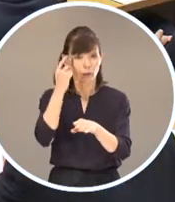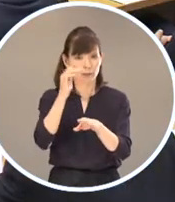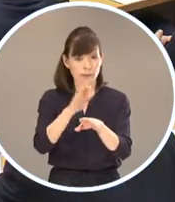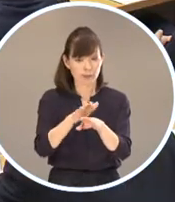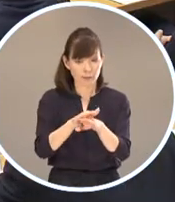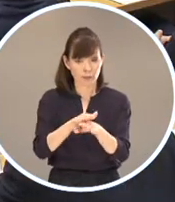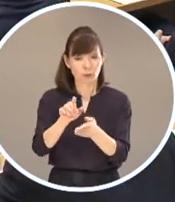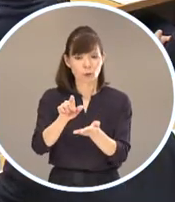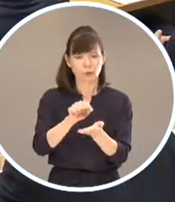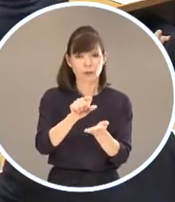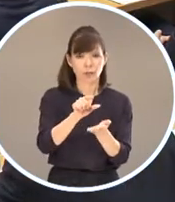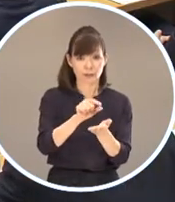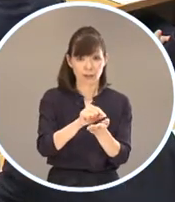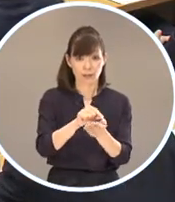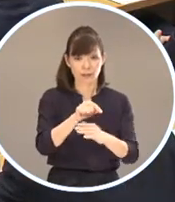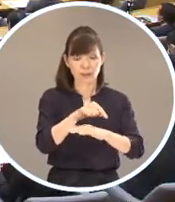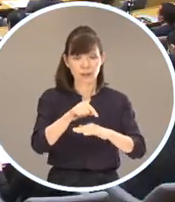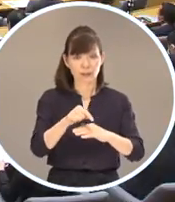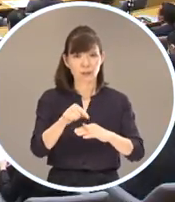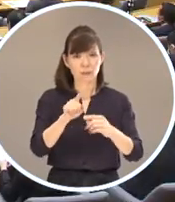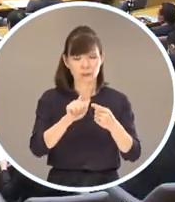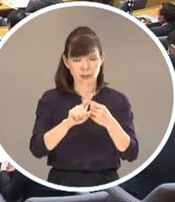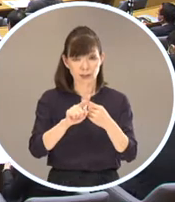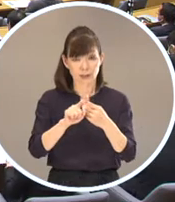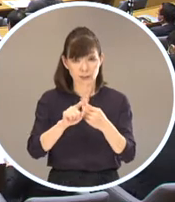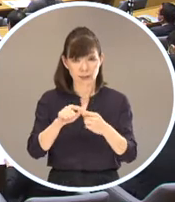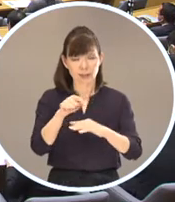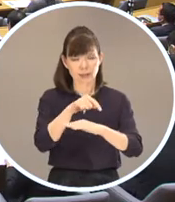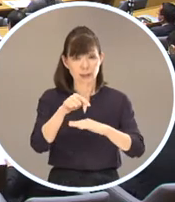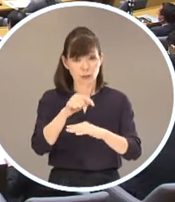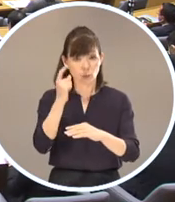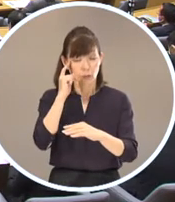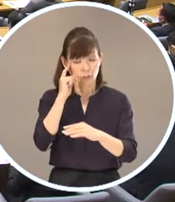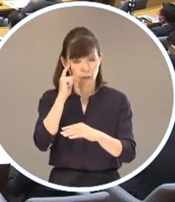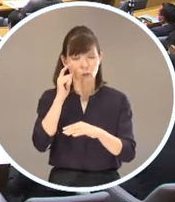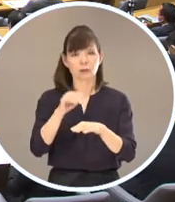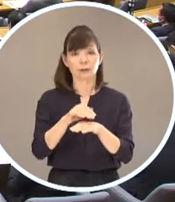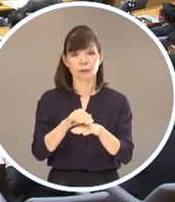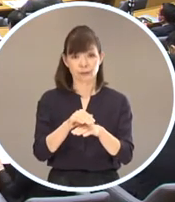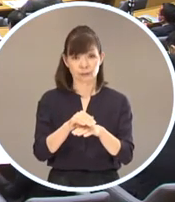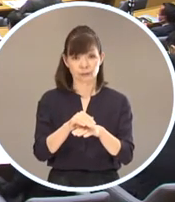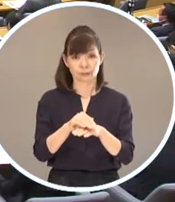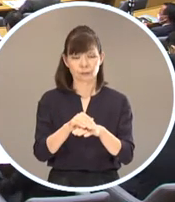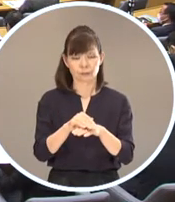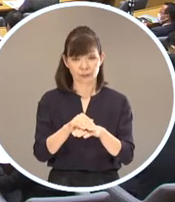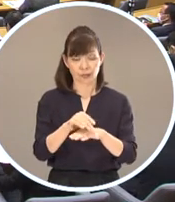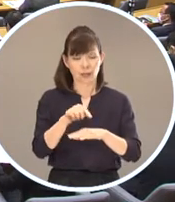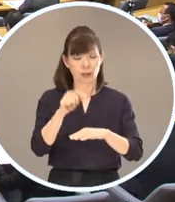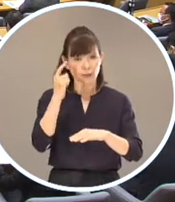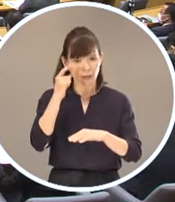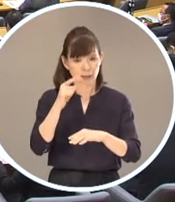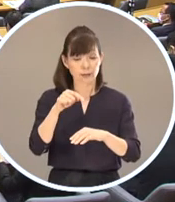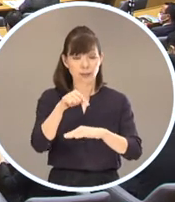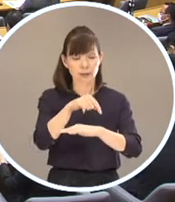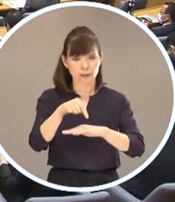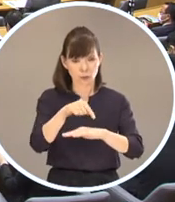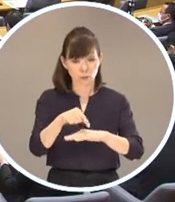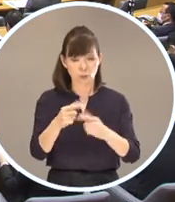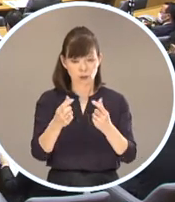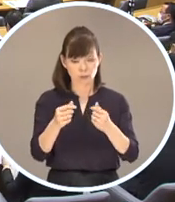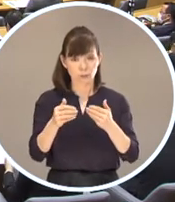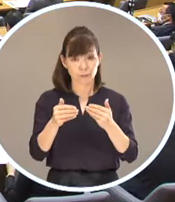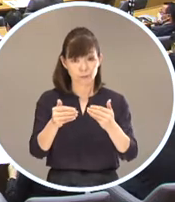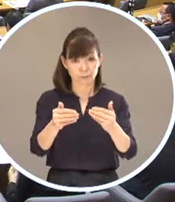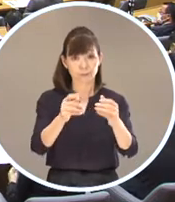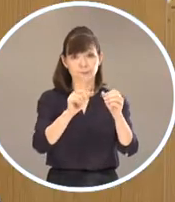り入れながら、戦略的に施策を立案することが重要でございます。また立案した施策を着実に遂行していく